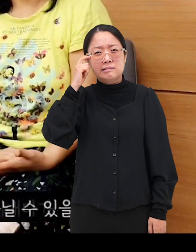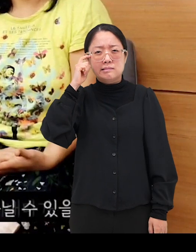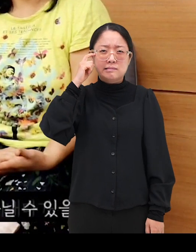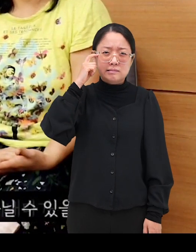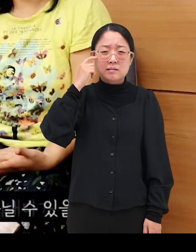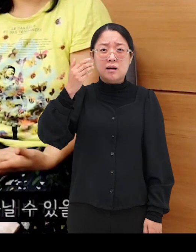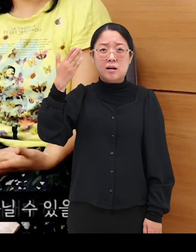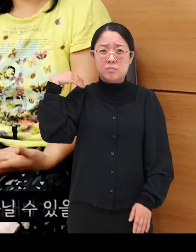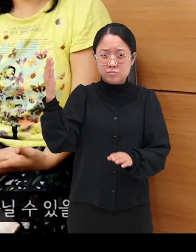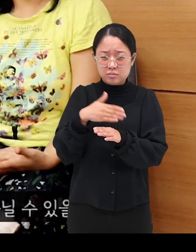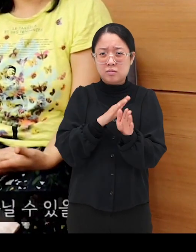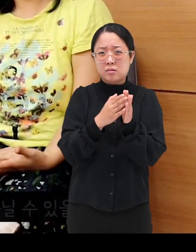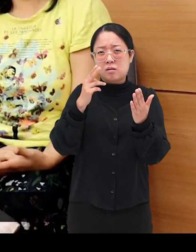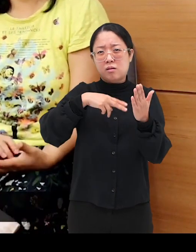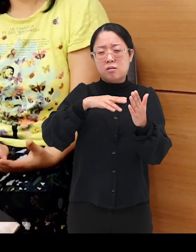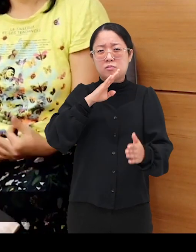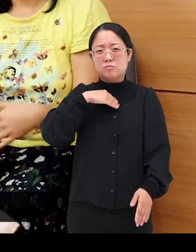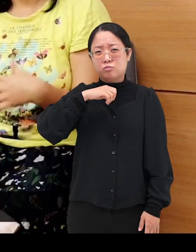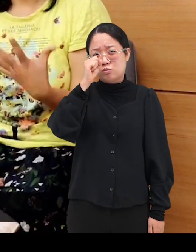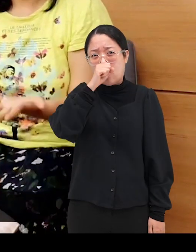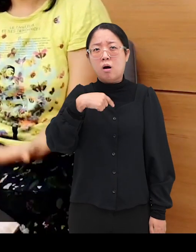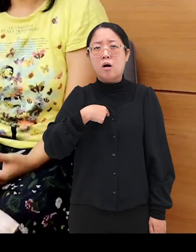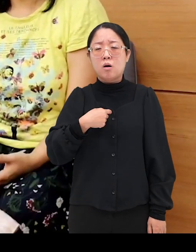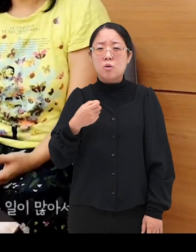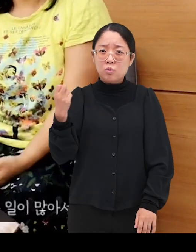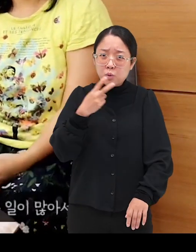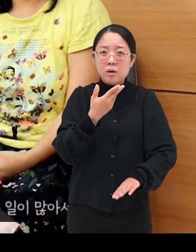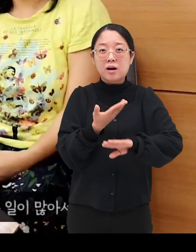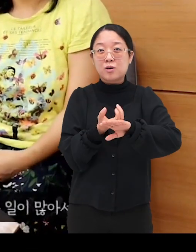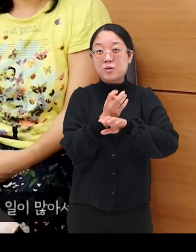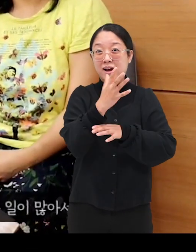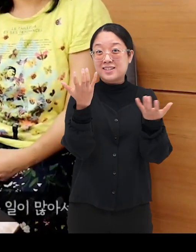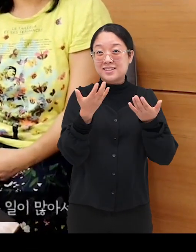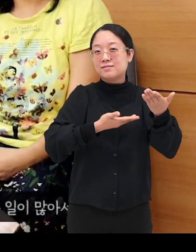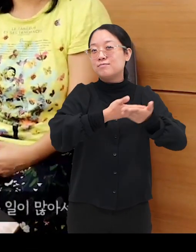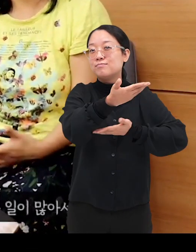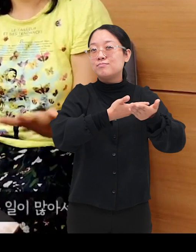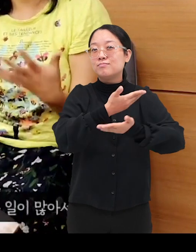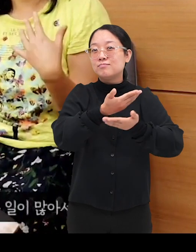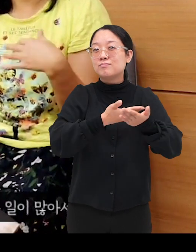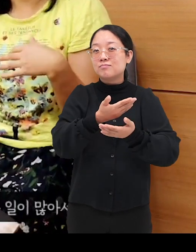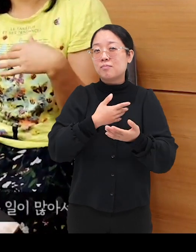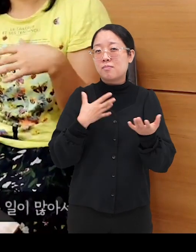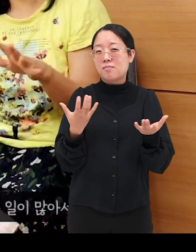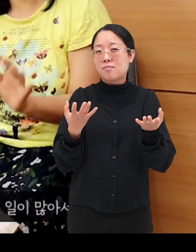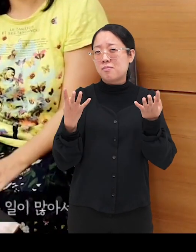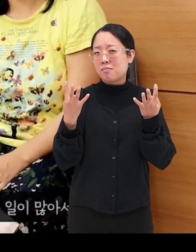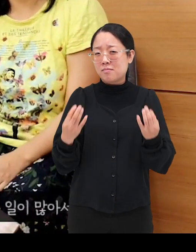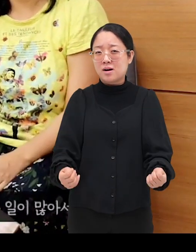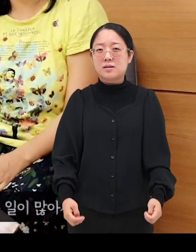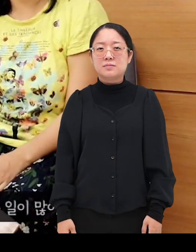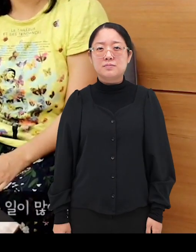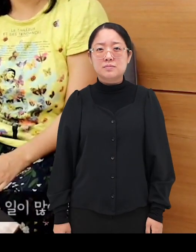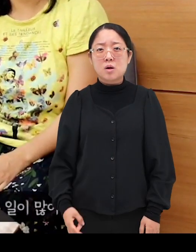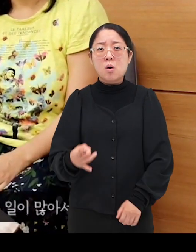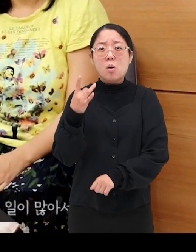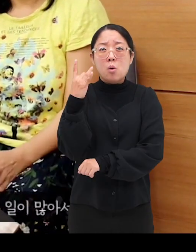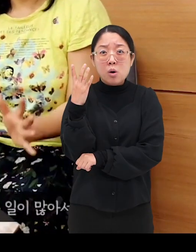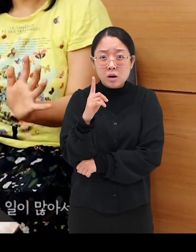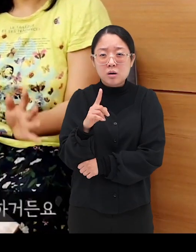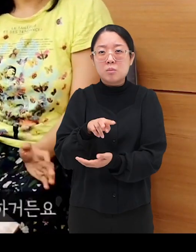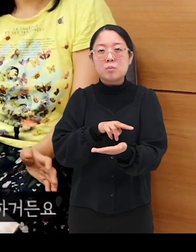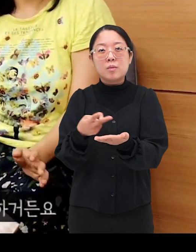언제까지 회사 다닐 수 있을까? 그런 생각이 들어가지고 근데 좀 옛날부터 책 읽는 것도 좋아하고 또 제가 하는 업무가 해외 쪽 일이